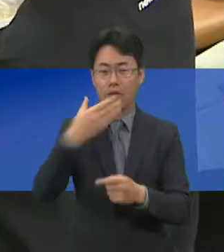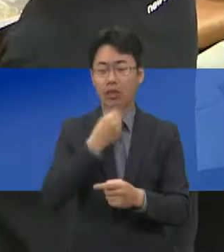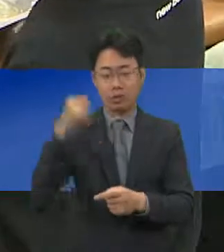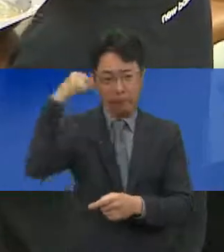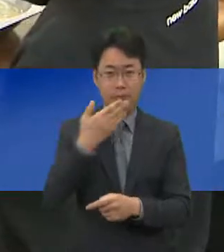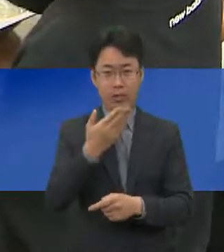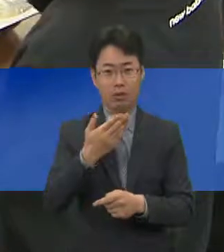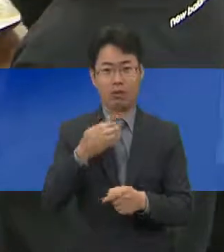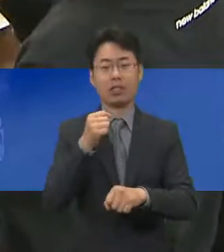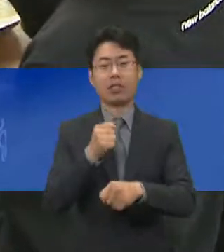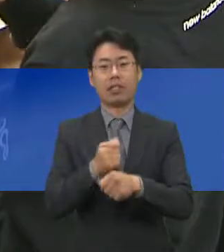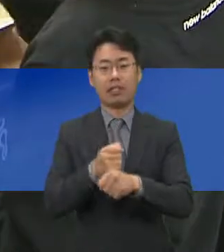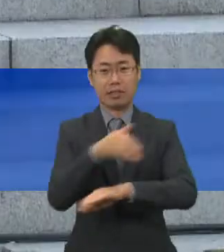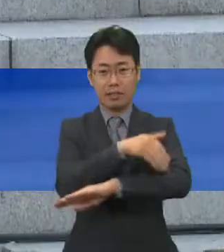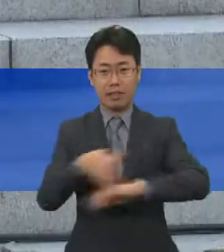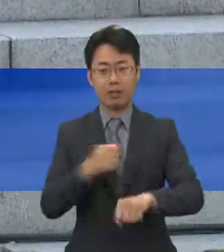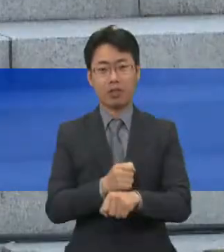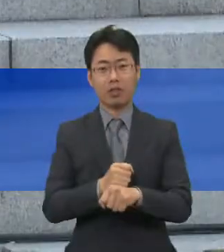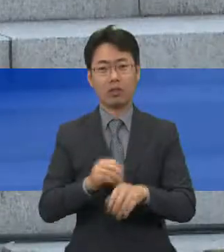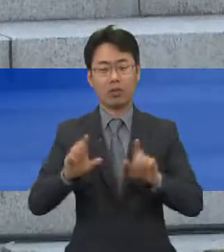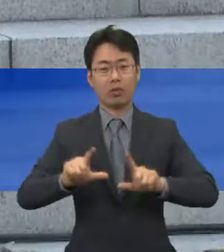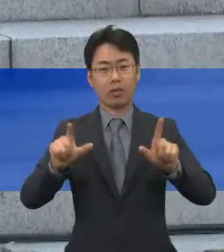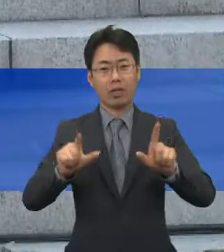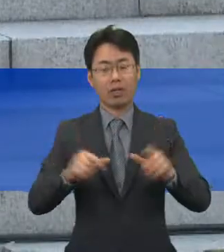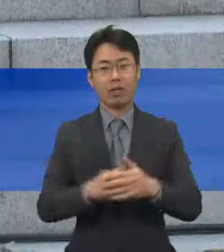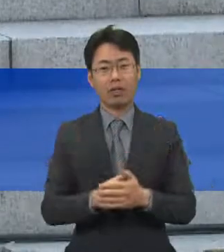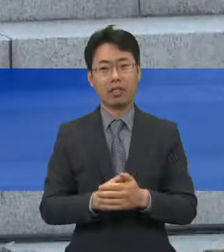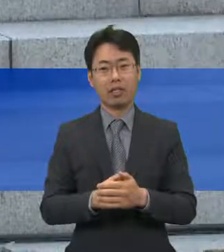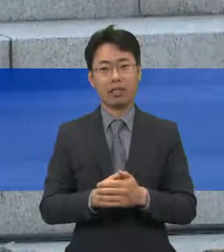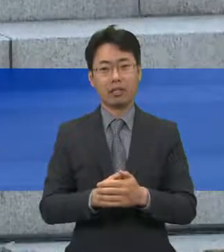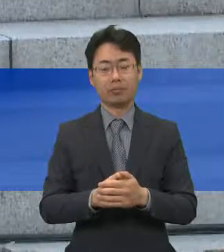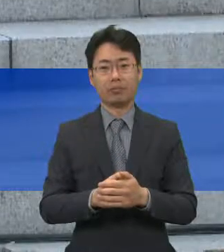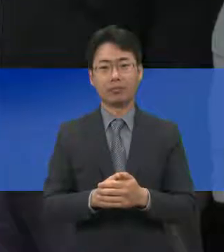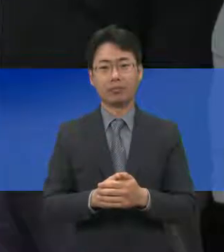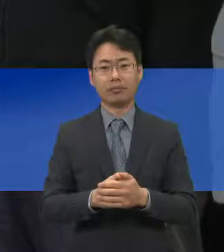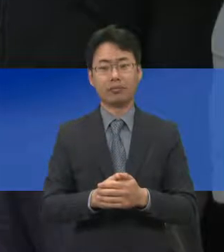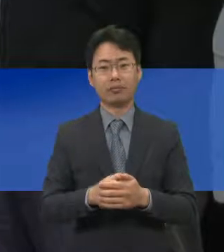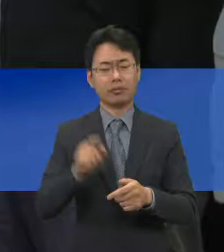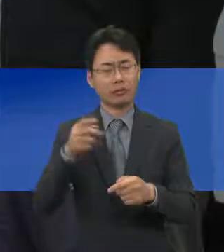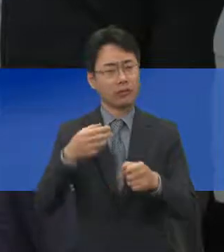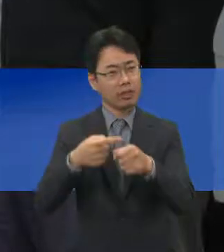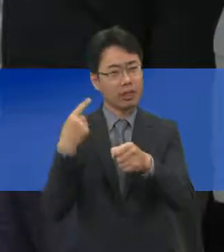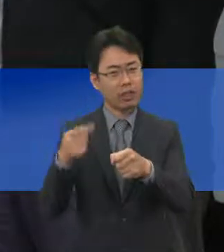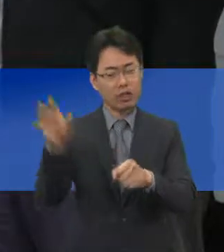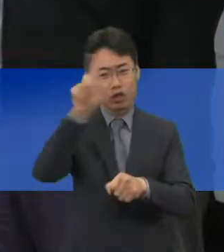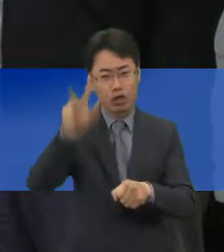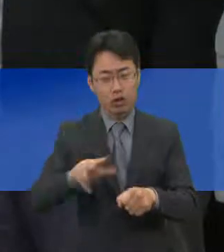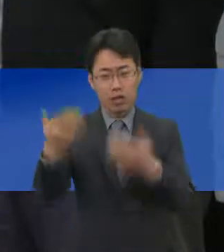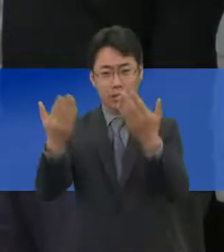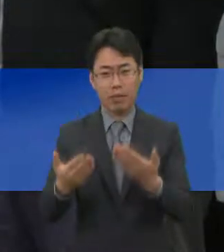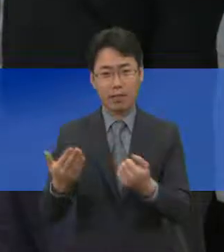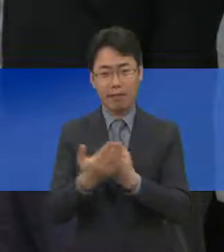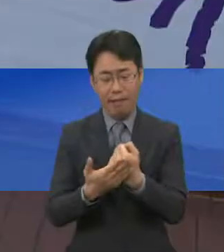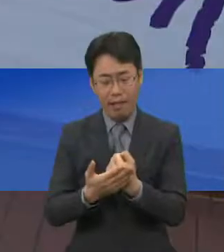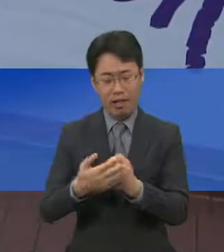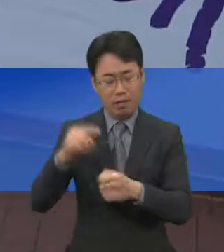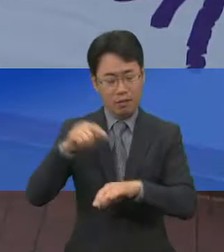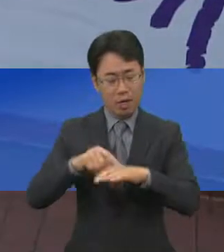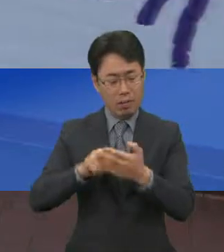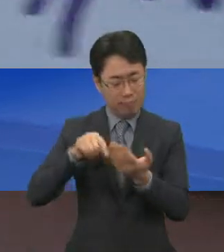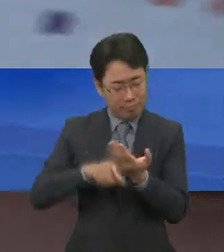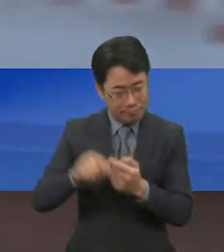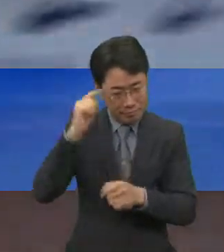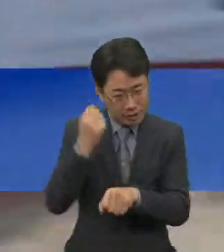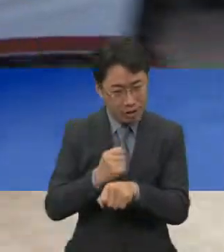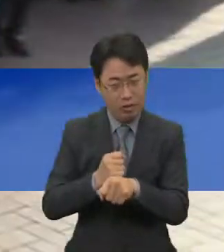복지 정책을 펼친다는 방침입니다. 포항시는 올해 사자 성어를 해감 용진으로 정하고 지난해 전국 각지에서 받은